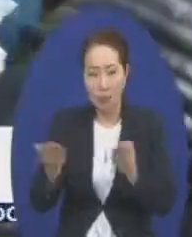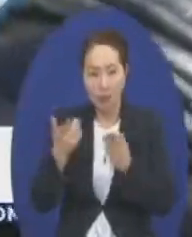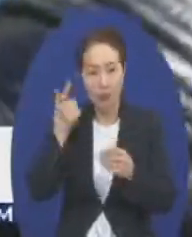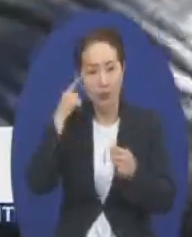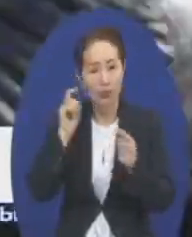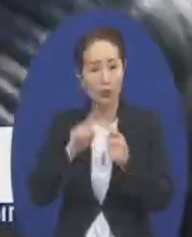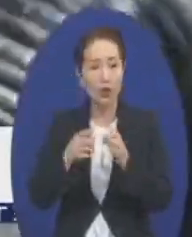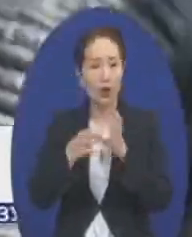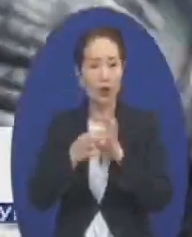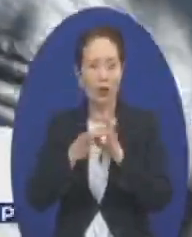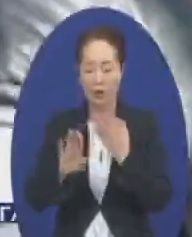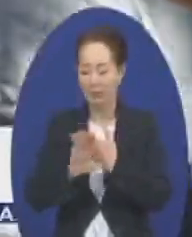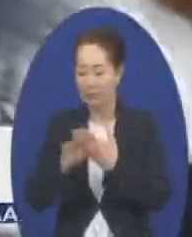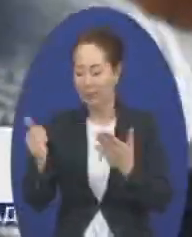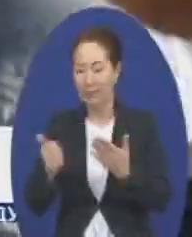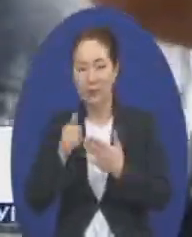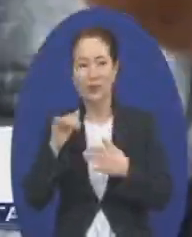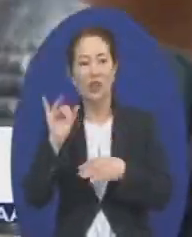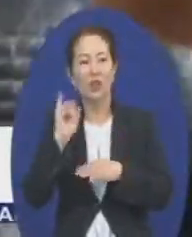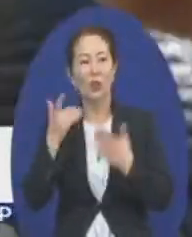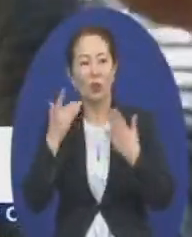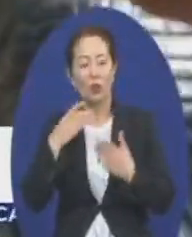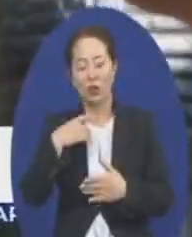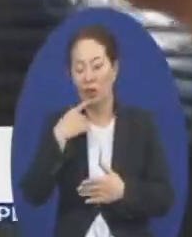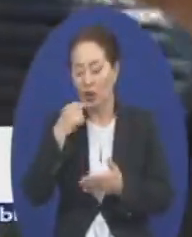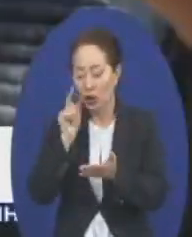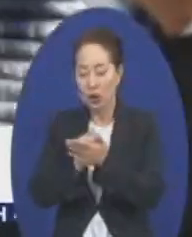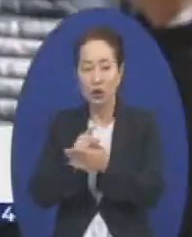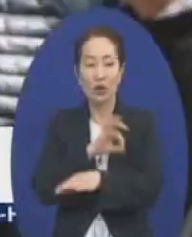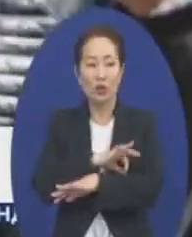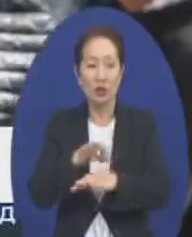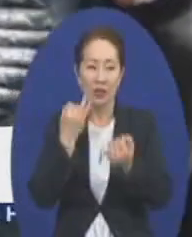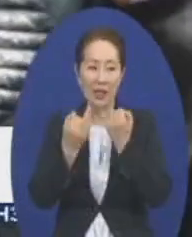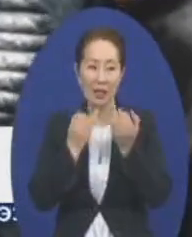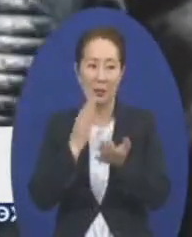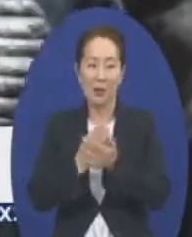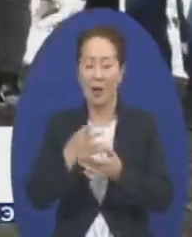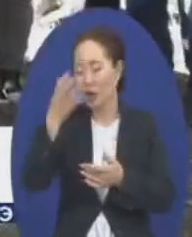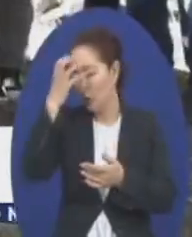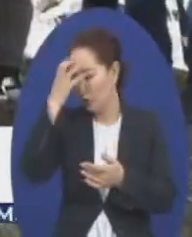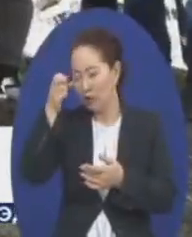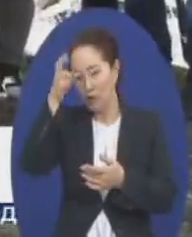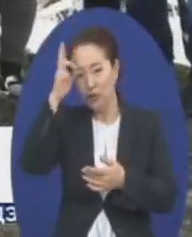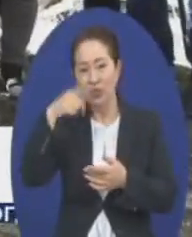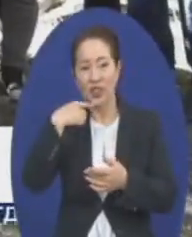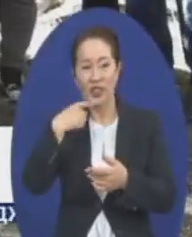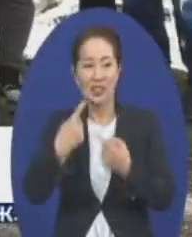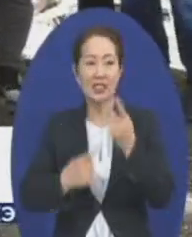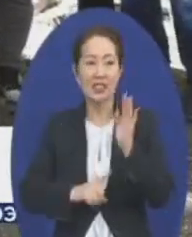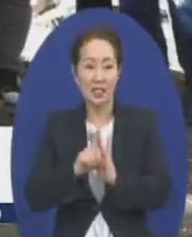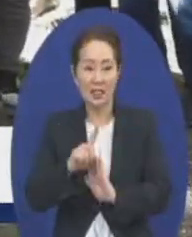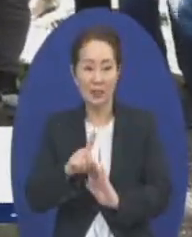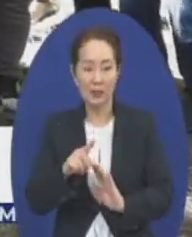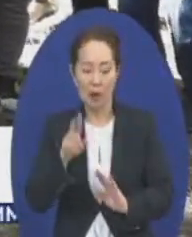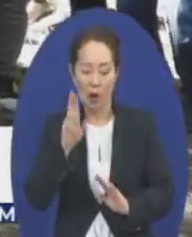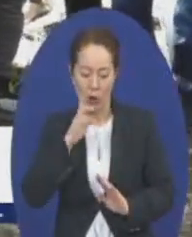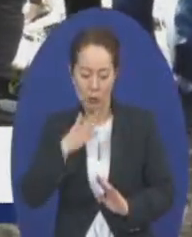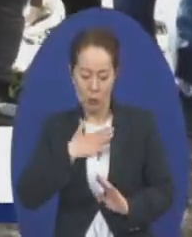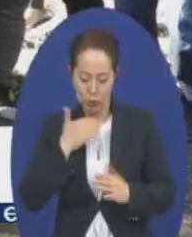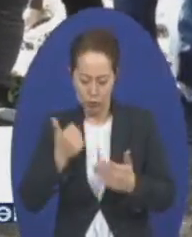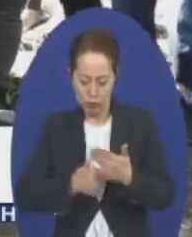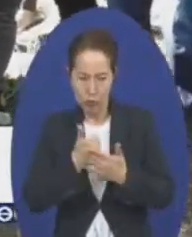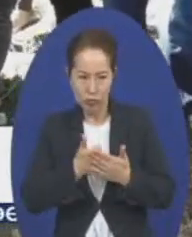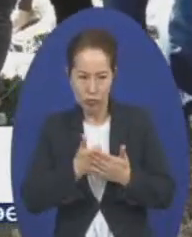хүрээнд хүнсний хангамж, аюулгүй байдлыг хангах талаар улсын хурлын тогтоолын төслийг чуулганаар хэлэлцүүлж байгааг төрийн тэргуун уулзалт үеинд онцолсон юм а.